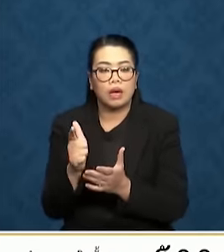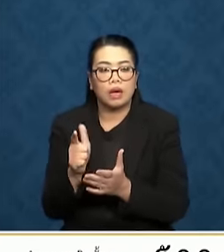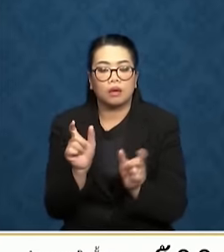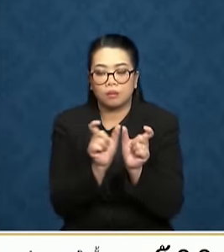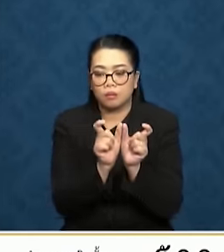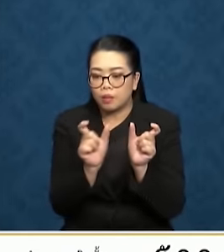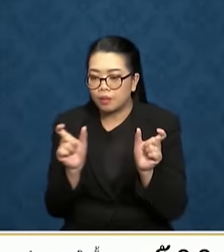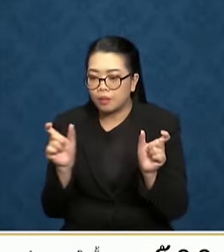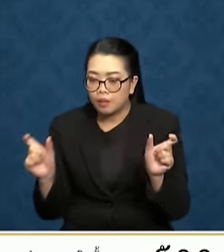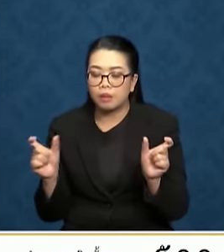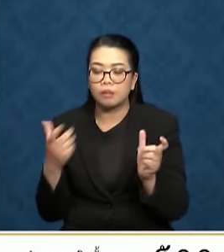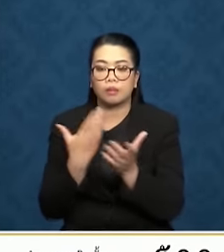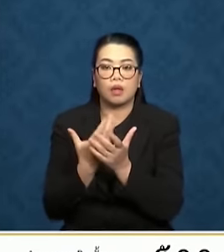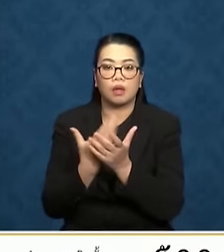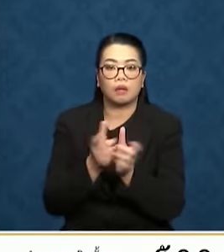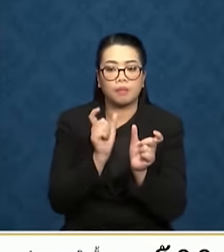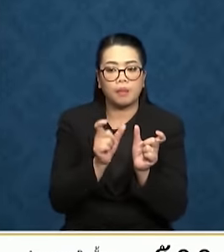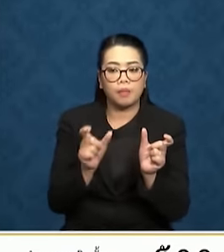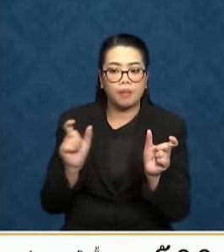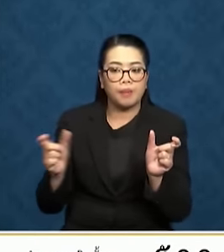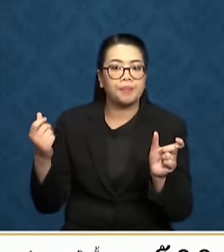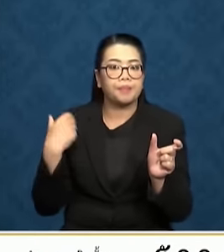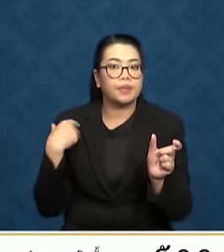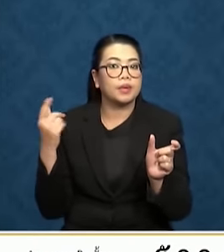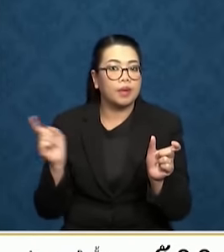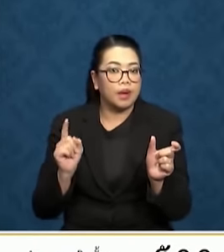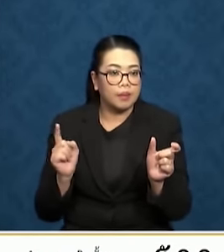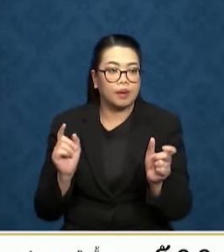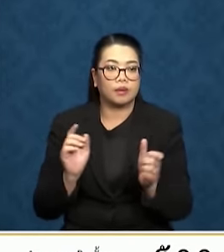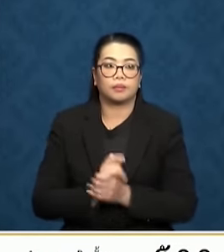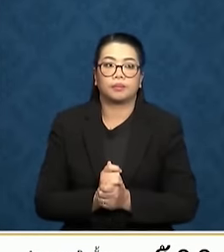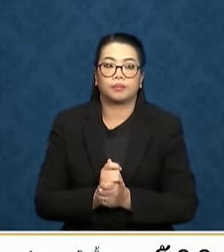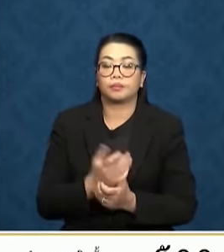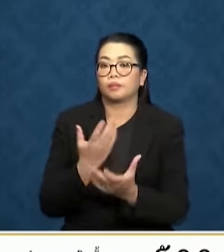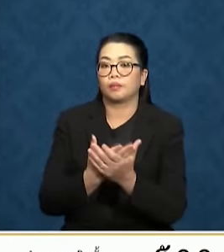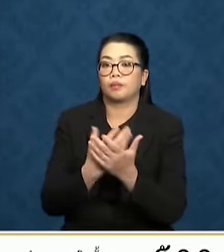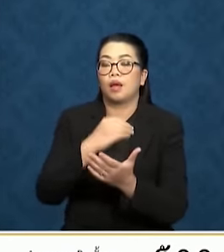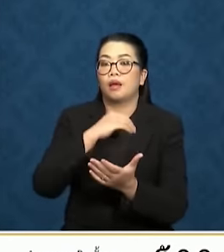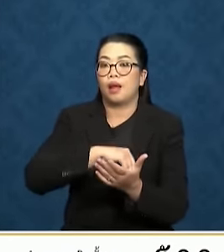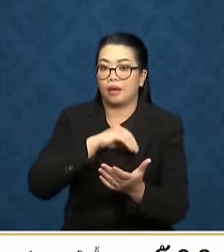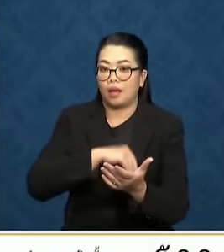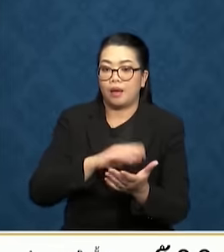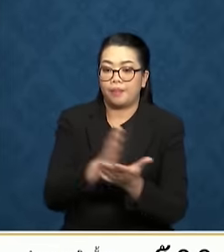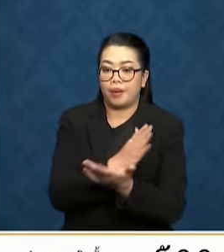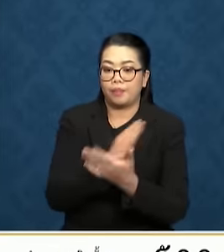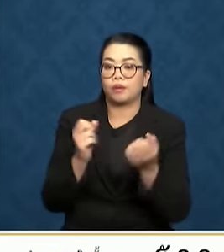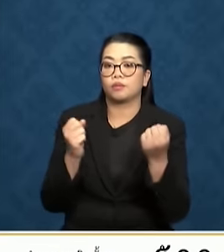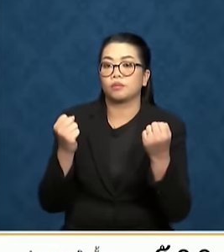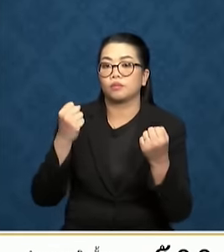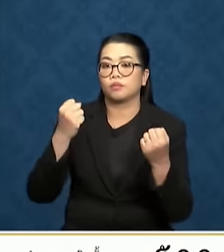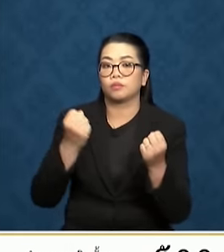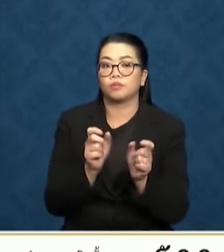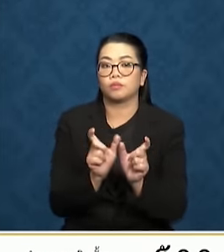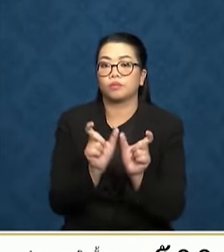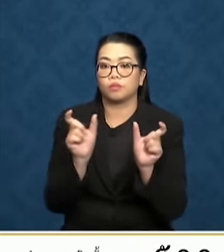ประกอบเป็นอย่างไรบ้างส่วนประกอบเป็นอย่างงนี้ครับรายได้ของรัฐเนี่ยแบ่งเป็น 2ส่วนส่วนที่มาจากภาษี